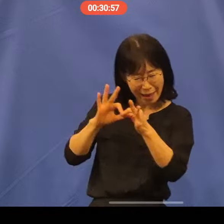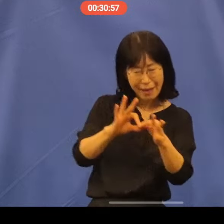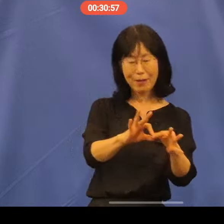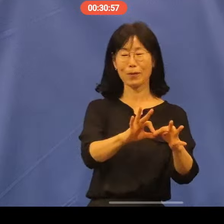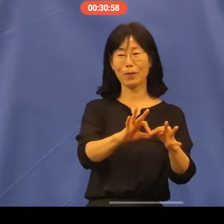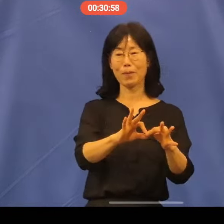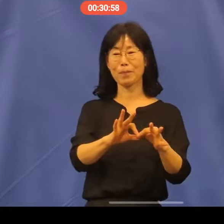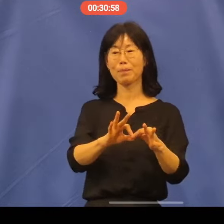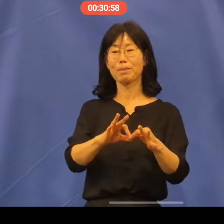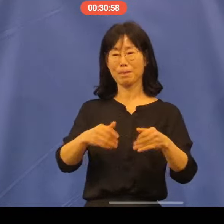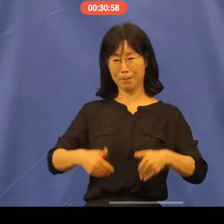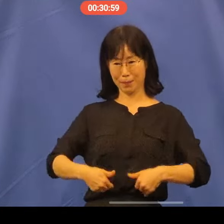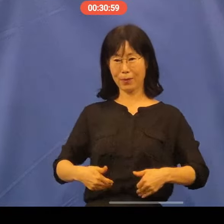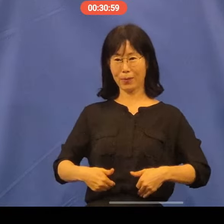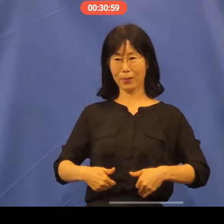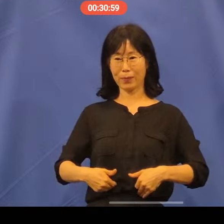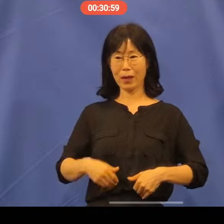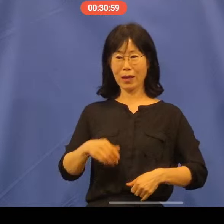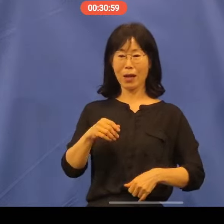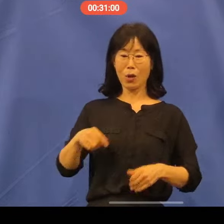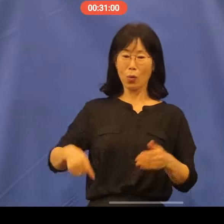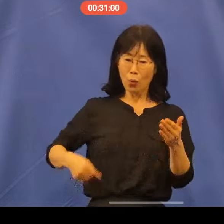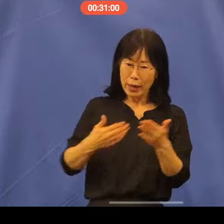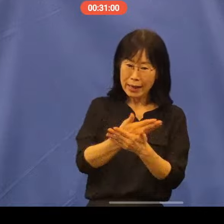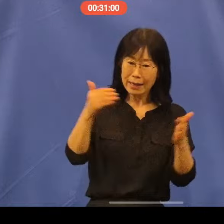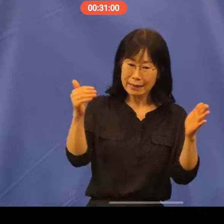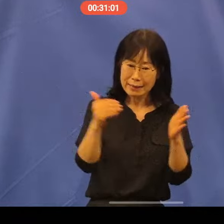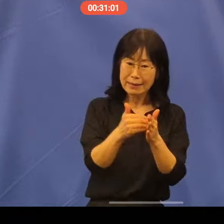그러니까 어떤 일을 회개했다가 아니고 회개의 상태.